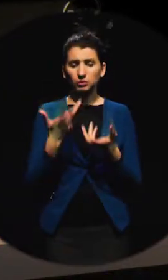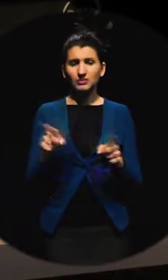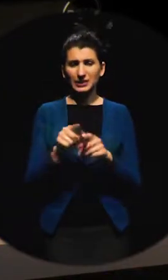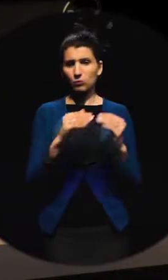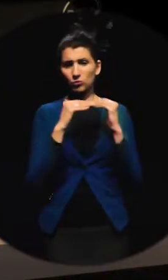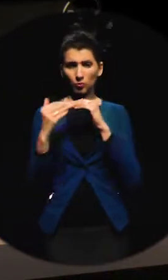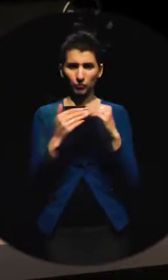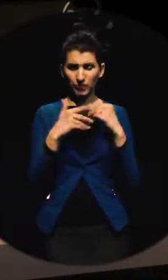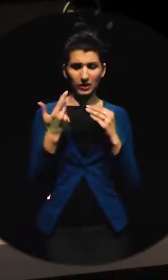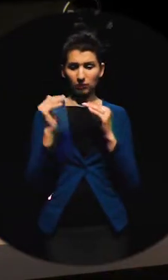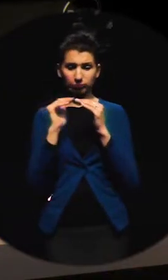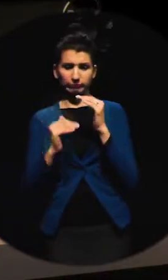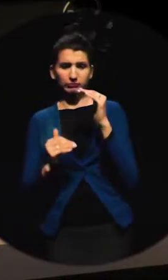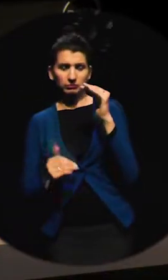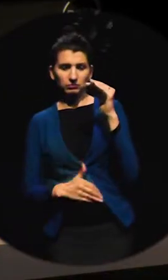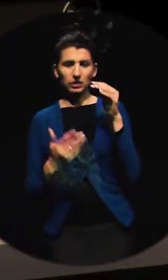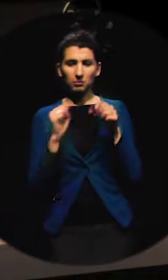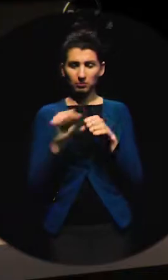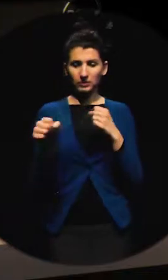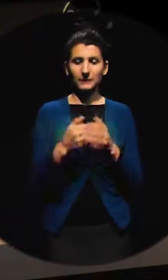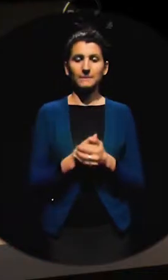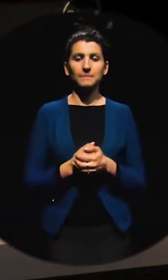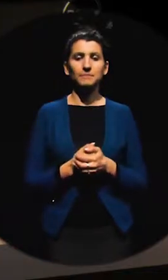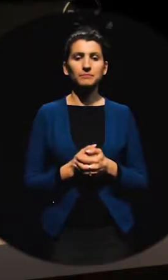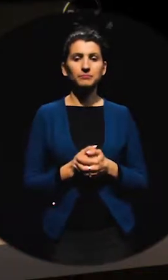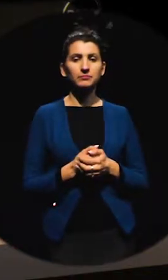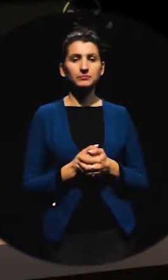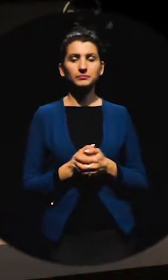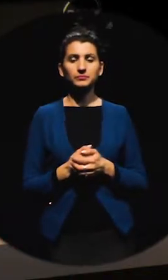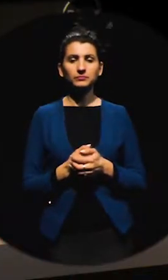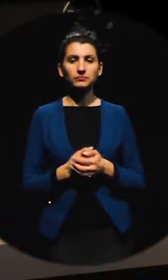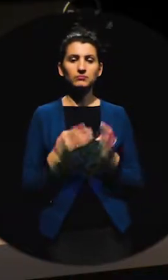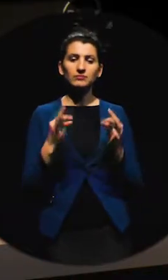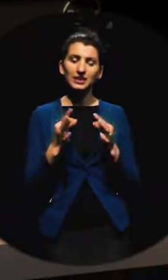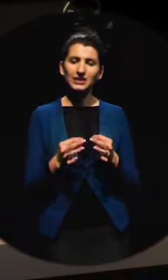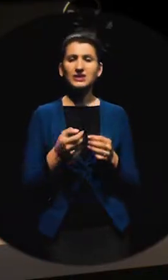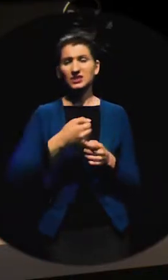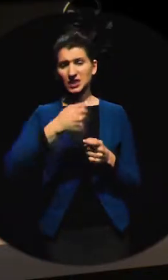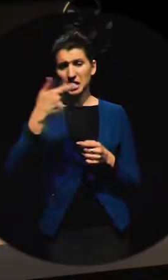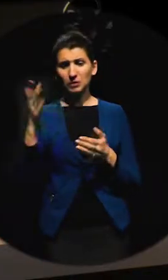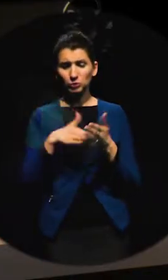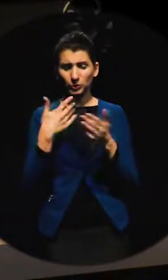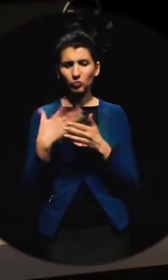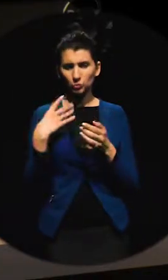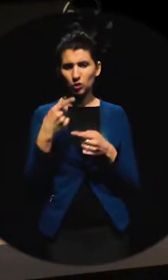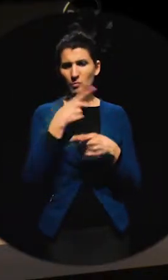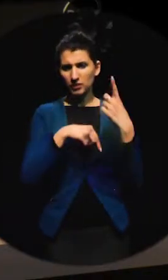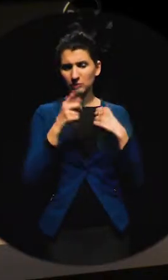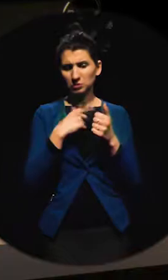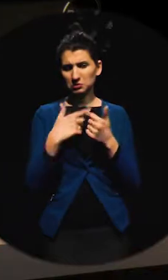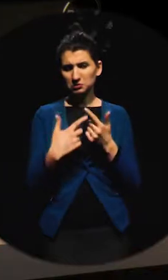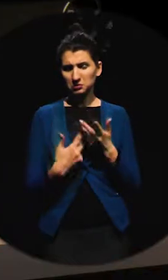jaki sposób tak działa się na rzecz samych zainteresowanych. I teraz tych kilka przykładów, które